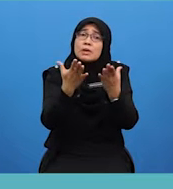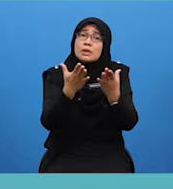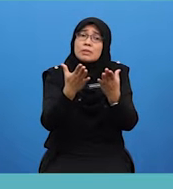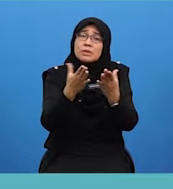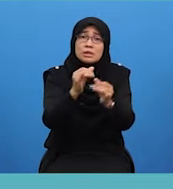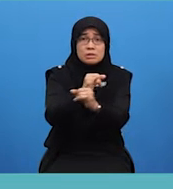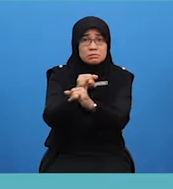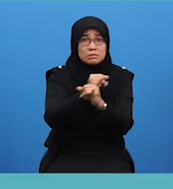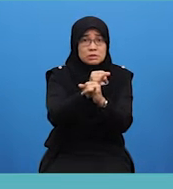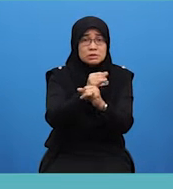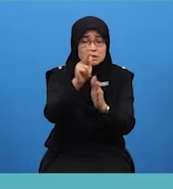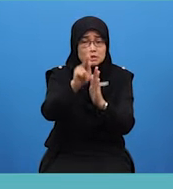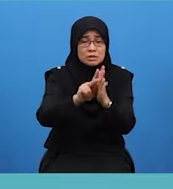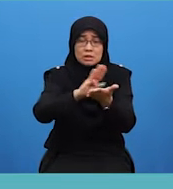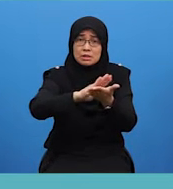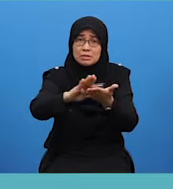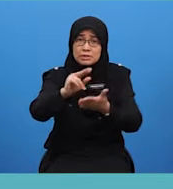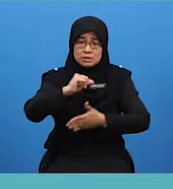menjaga kebersihan diri?